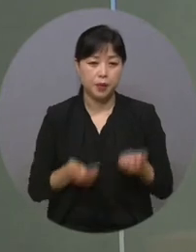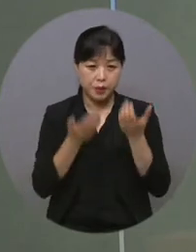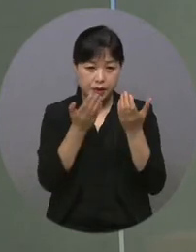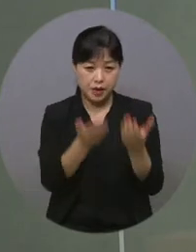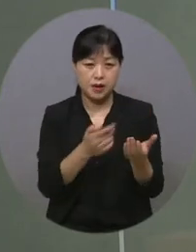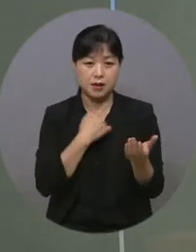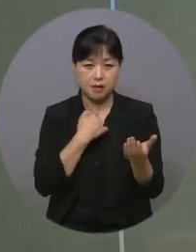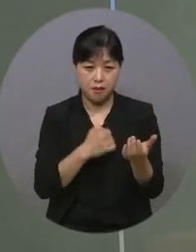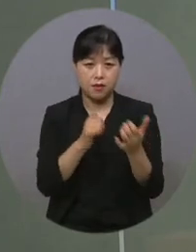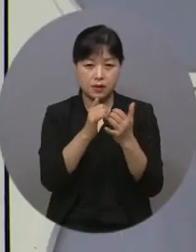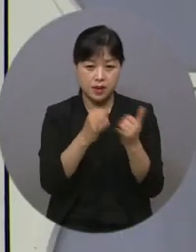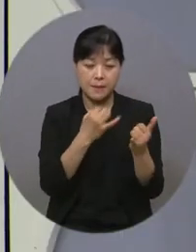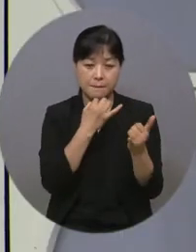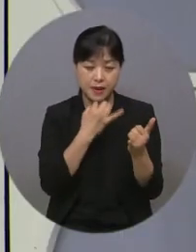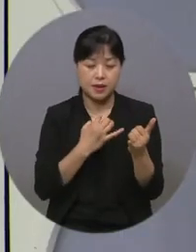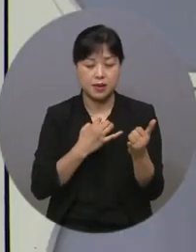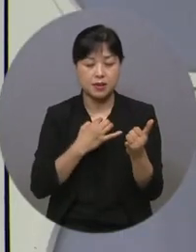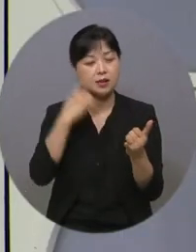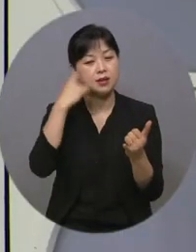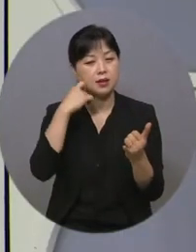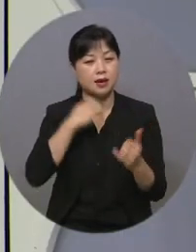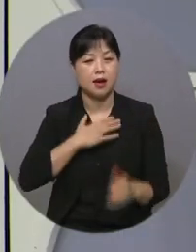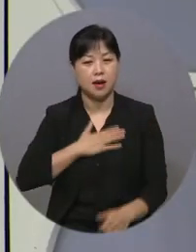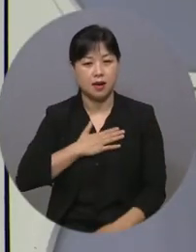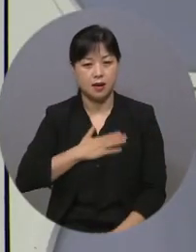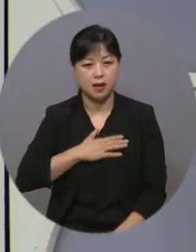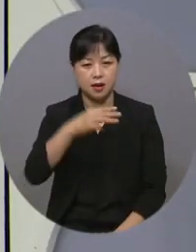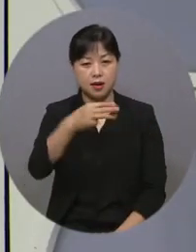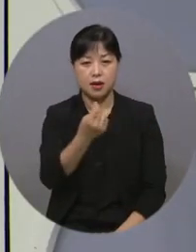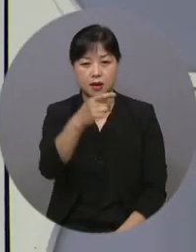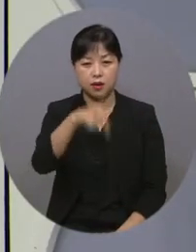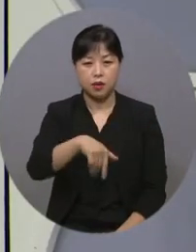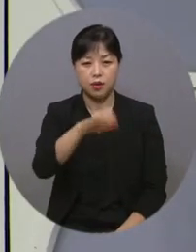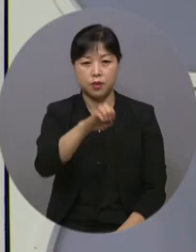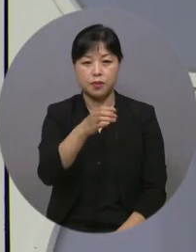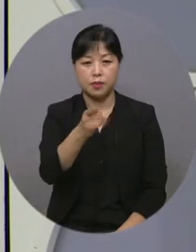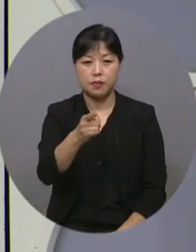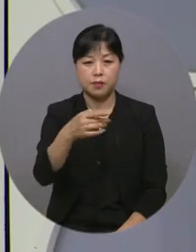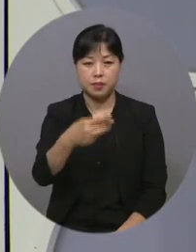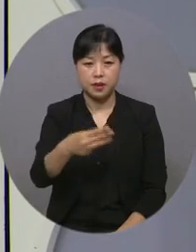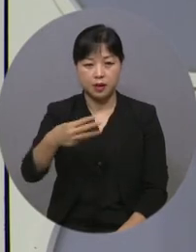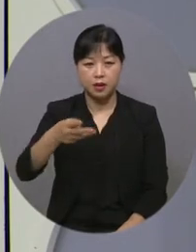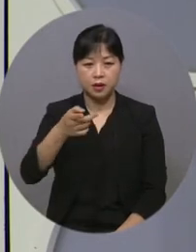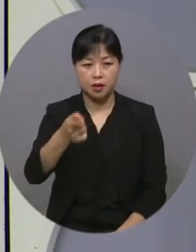봉사를 해본 사람만이 아는데 로펠러도 결국은요